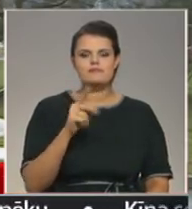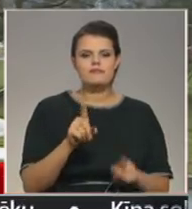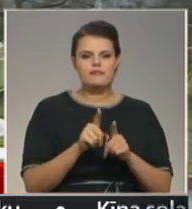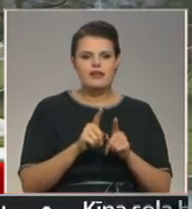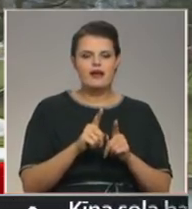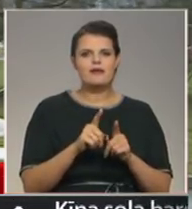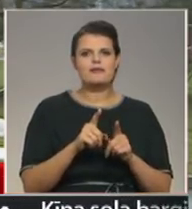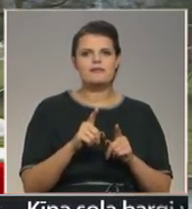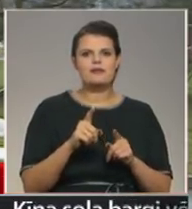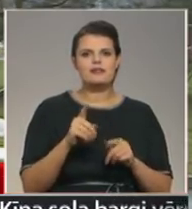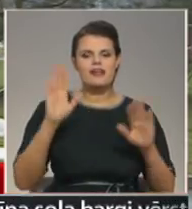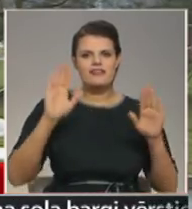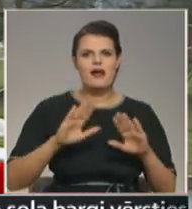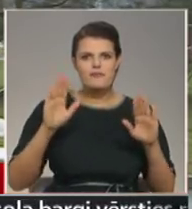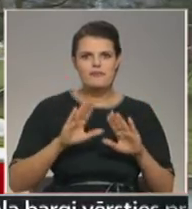no sienas